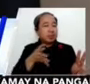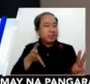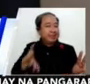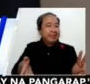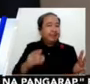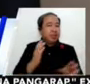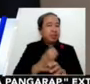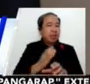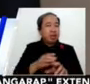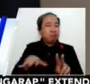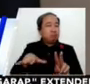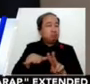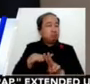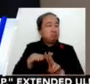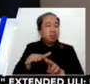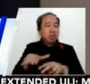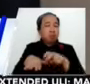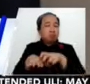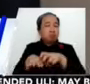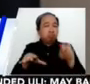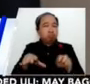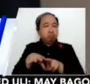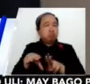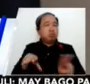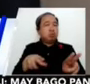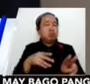sasakyan at tumakbo po sila